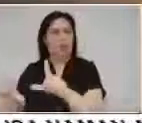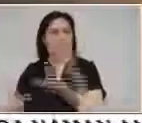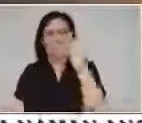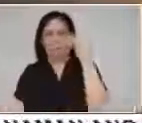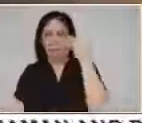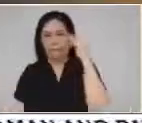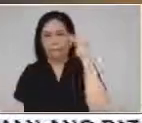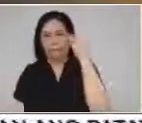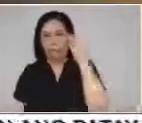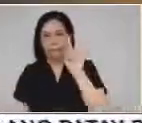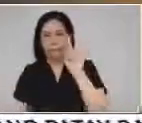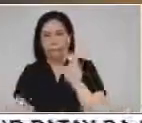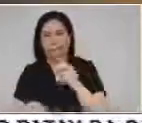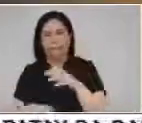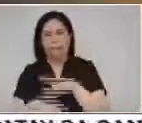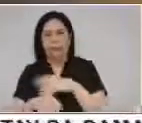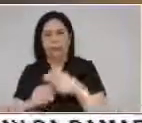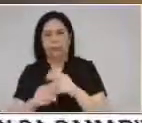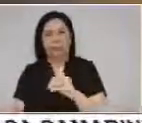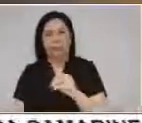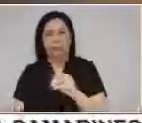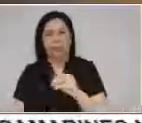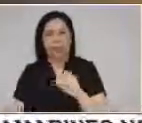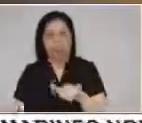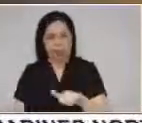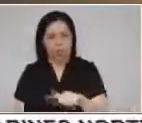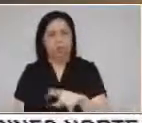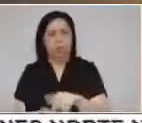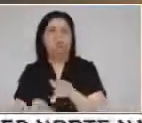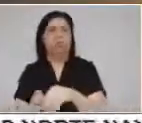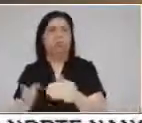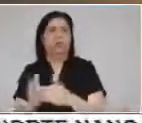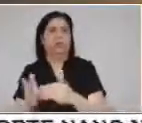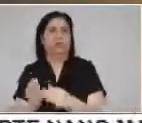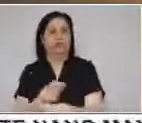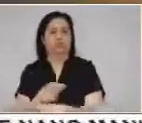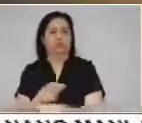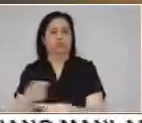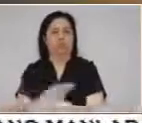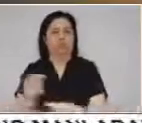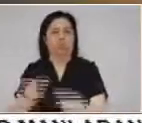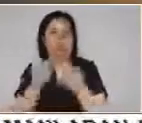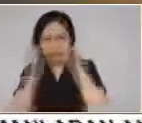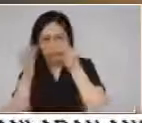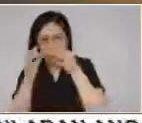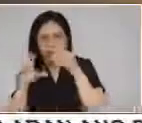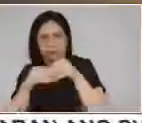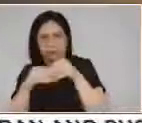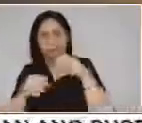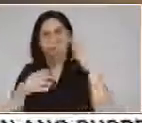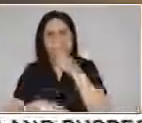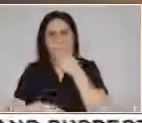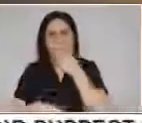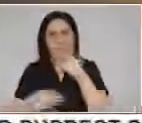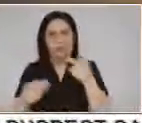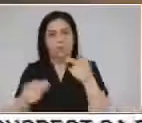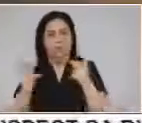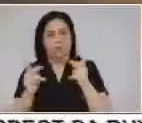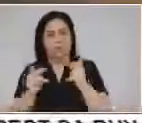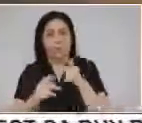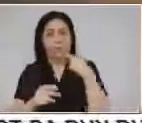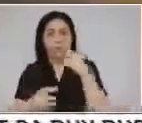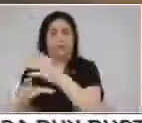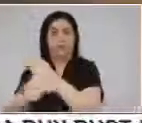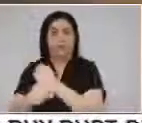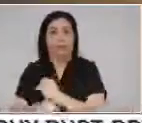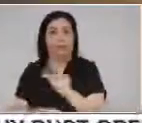50 tao ang nasawi at mahigit 100 ang sugatan ng magkaroon ng malakas na pagsabog malapit sa isang paaralan